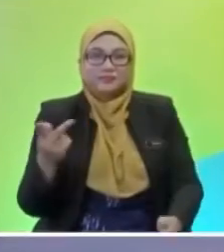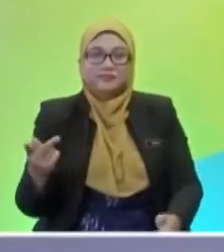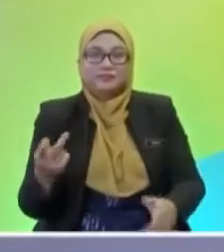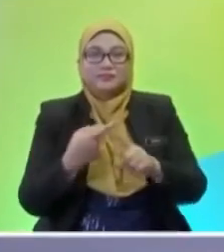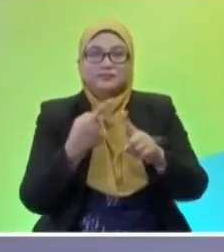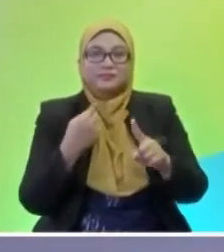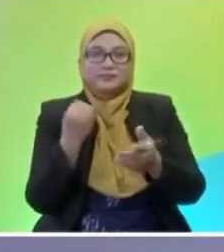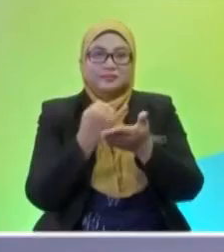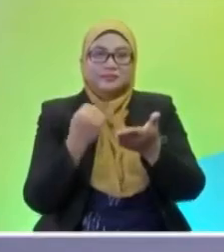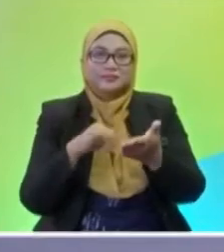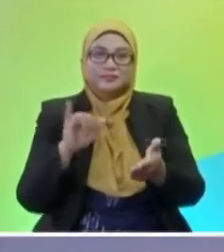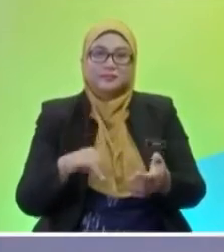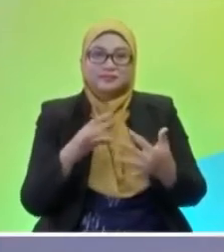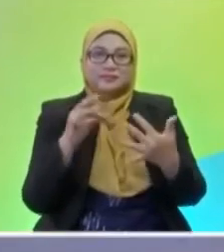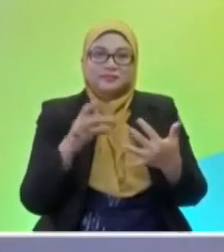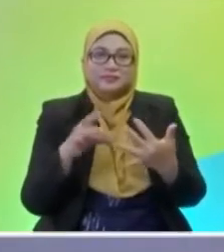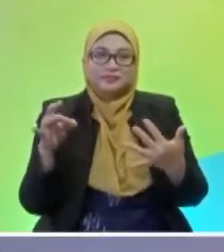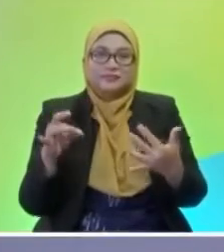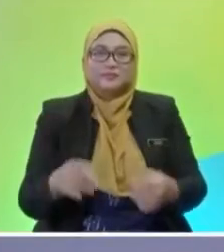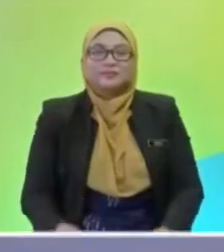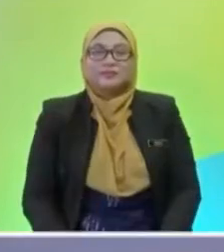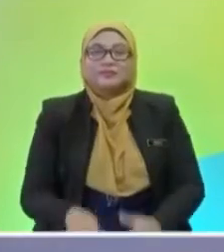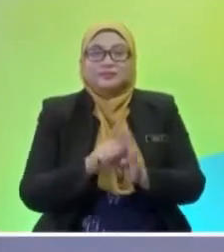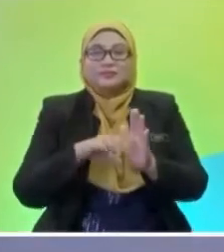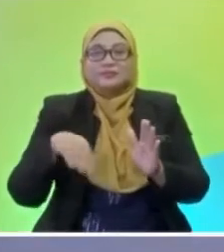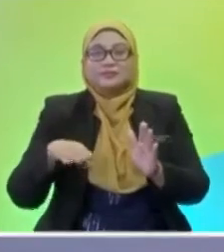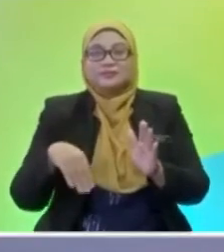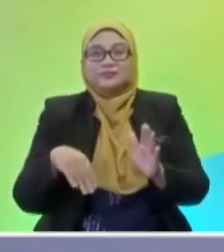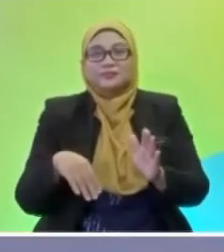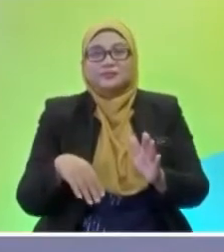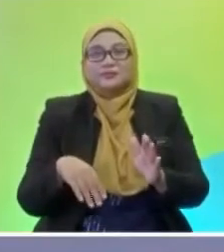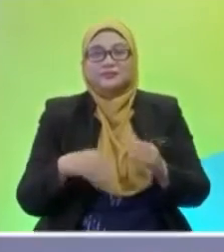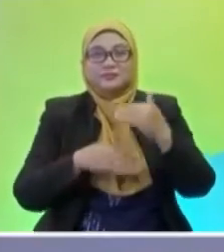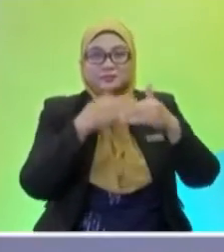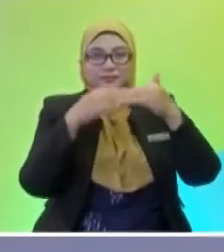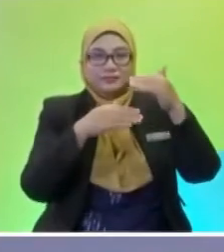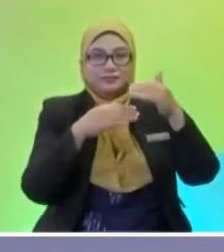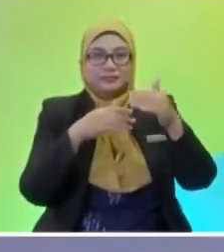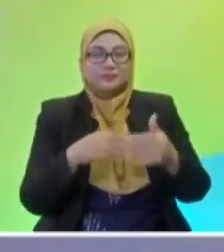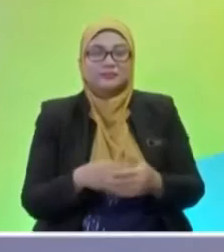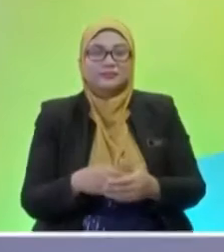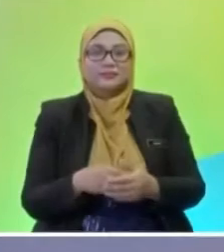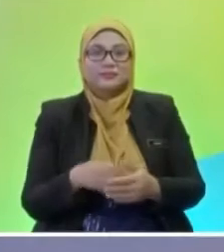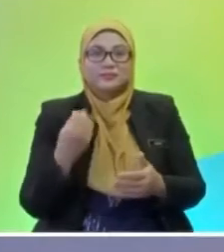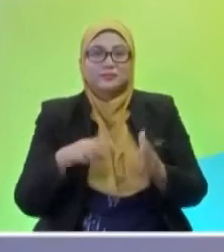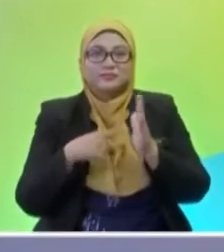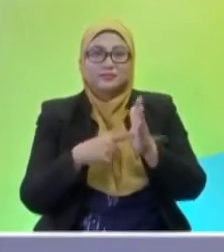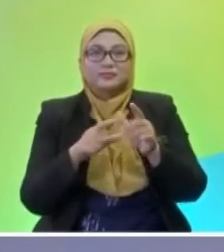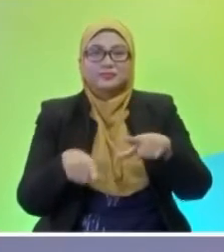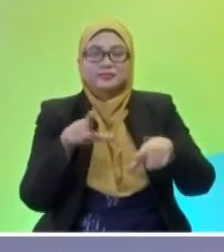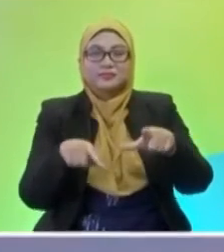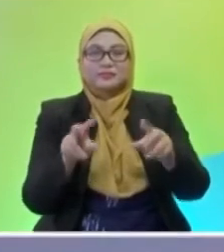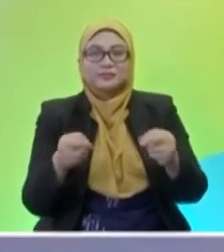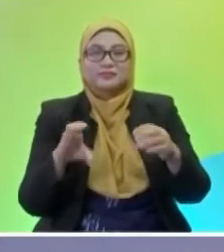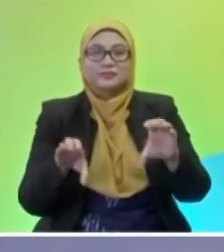telah dipilih. Macam tadi cikgu dah tunjukkan sebelum kita bina produk, cikgu dah tunjukkan lakaran apa yang kita nak buat. Dan yang kedua,